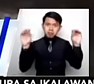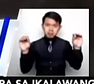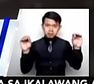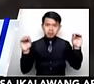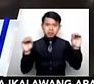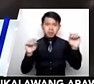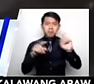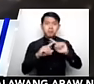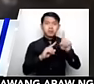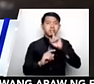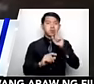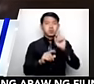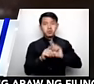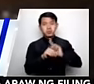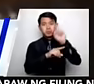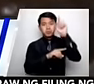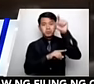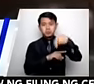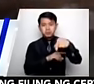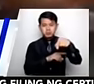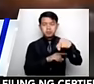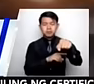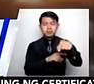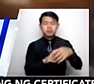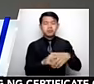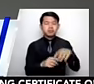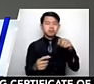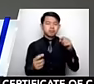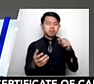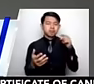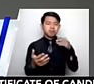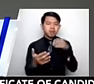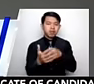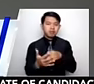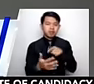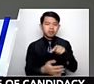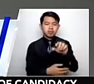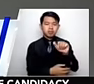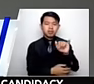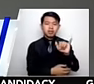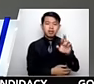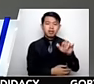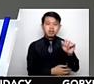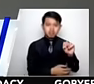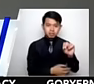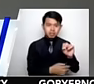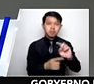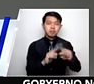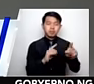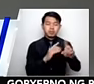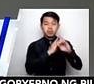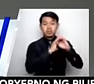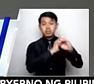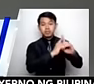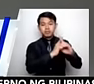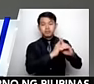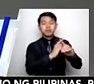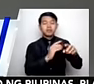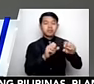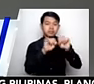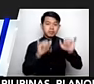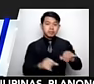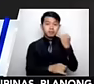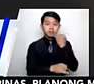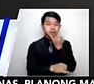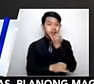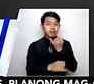Israel pero ng Iran na nasalag ng iron dome defense system ng Israel paghihiganti raw ito